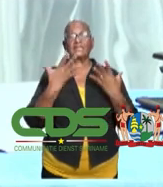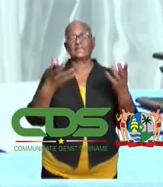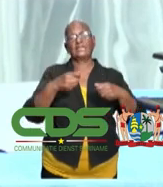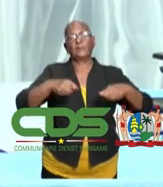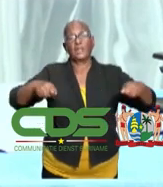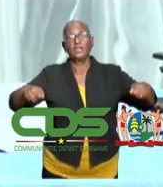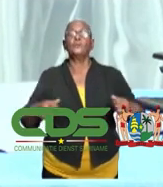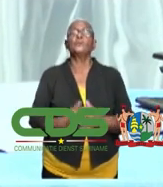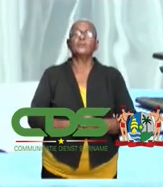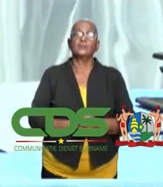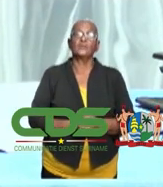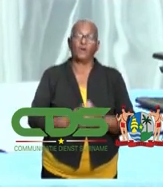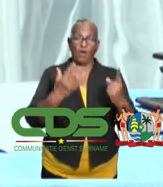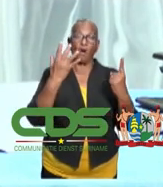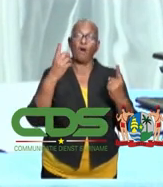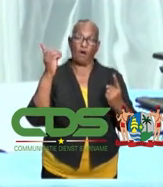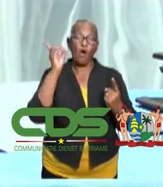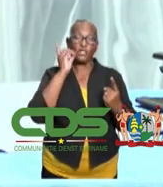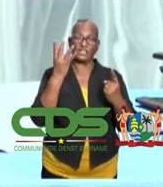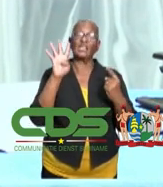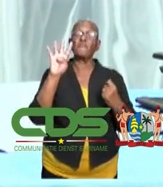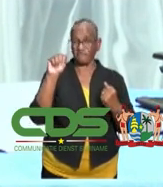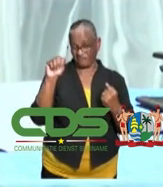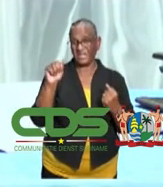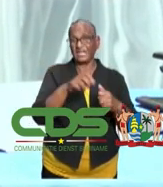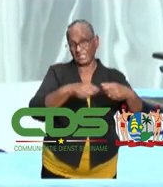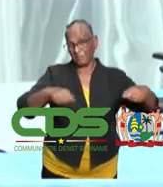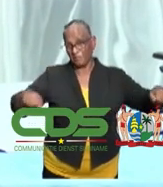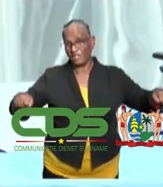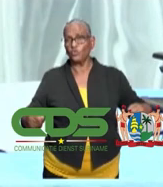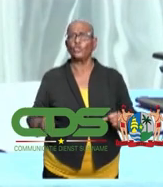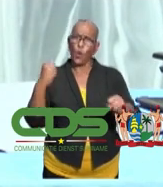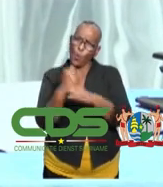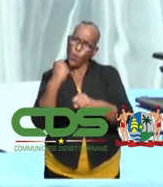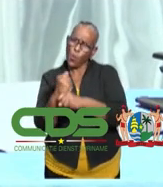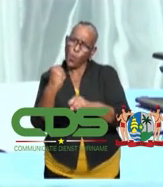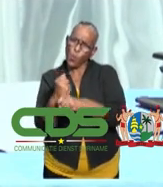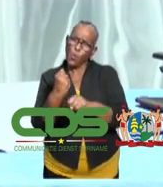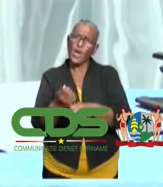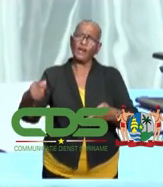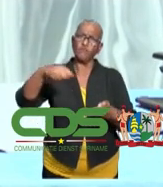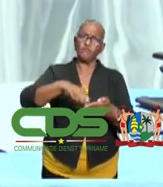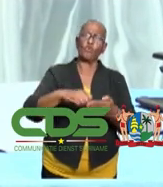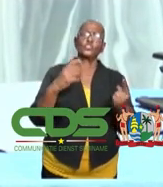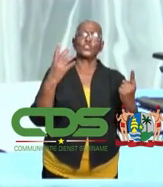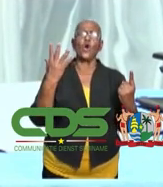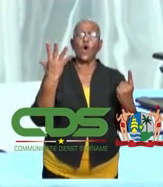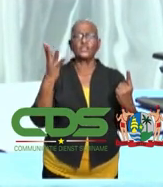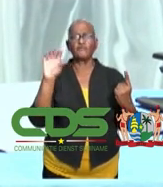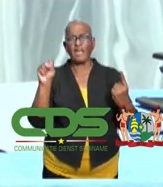waarvan 140 miljoen SRD in 2021. Productiefonds, 150 miljoen SRD, waarvan